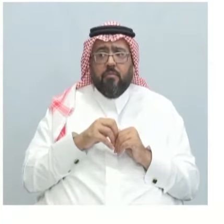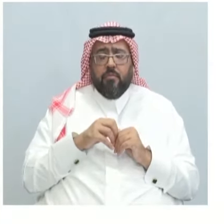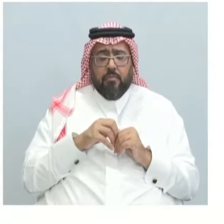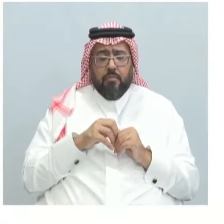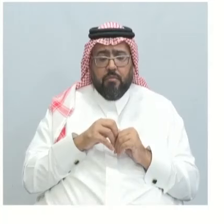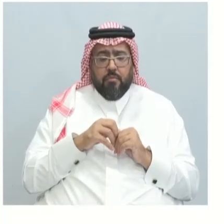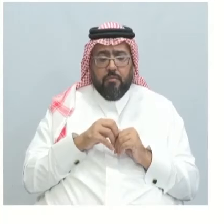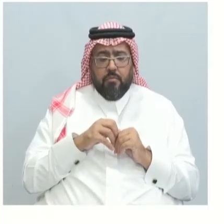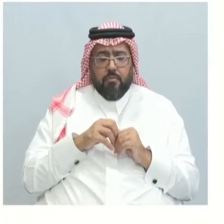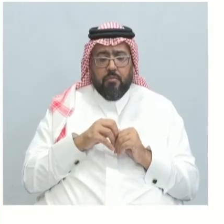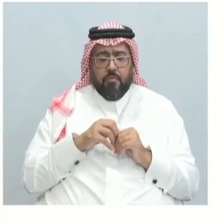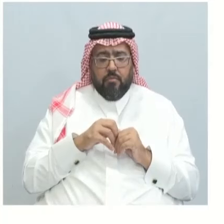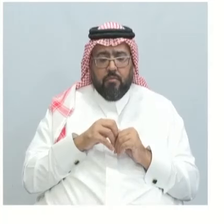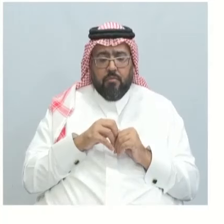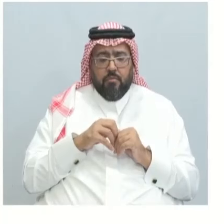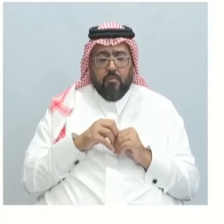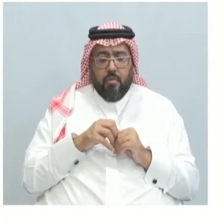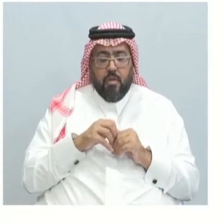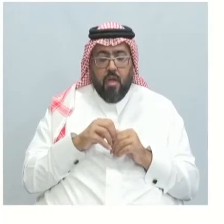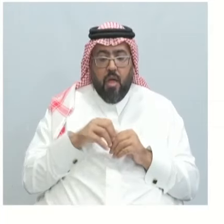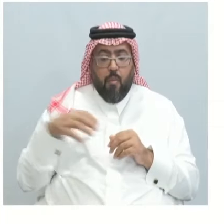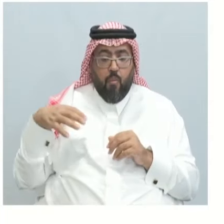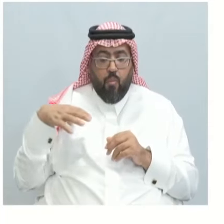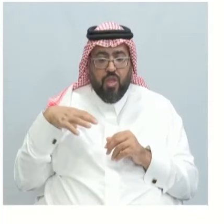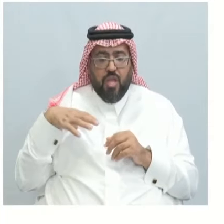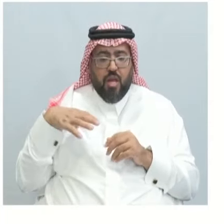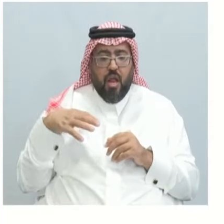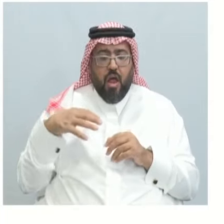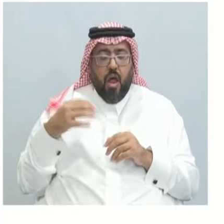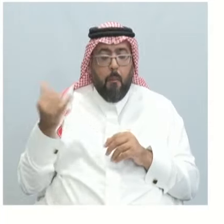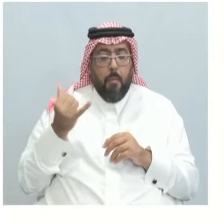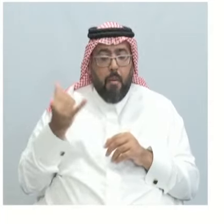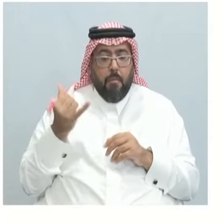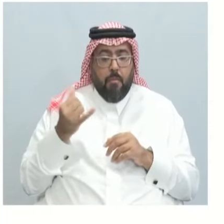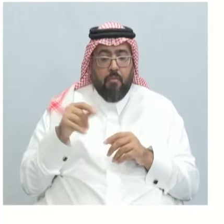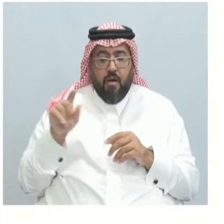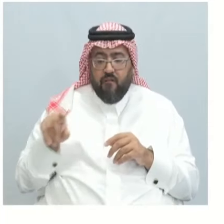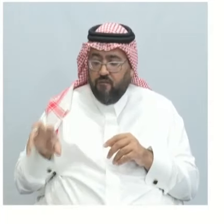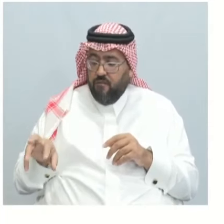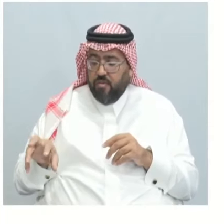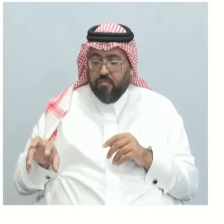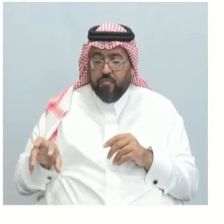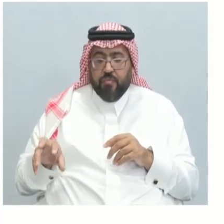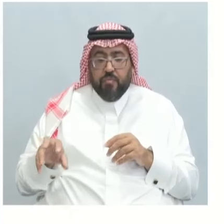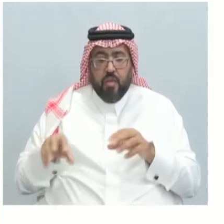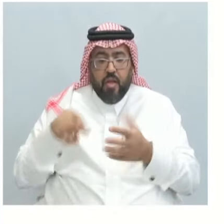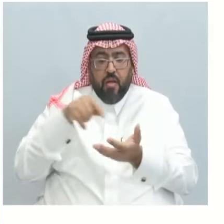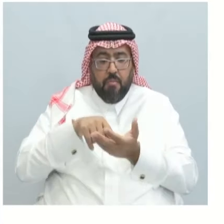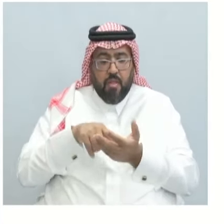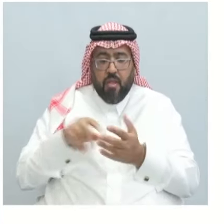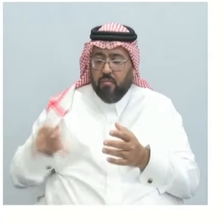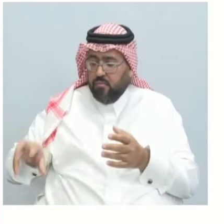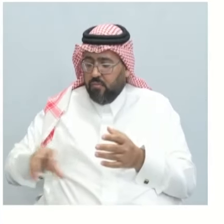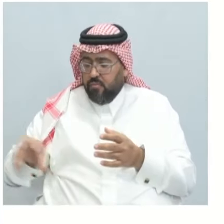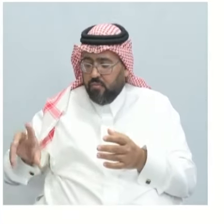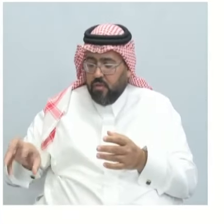مانجر لاستخدام مدير المهام اضغط بزر الفاره الايمن على منطقه فارغه